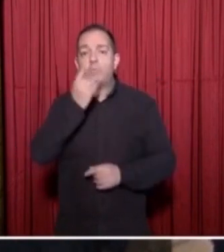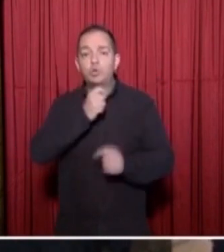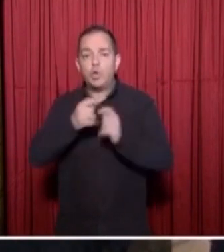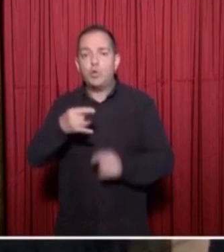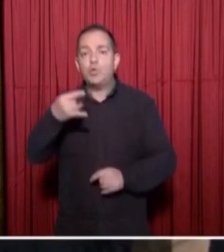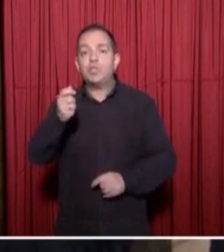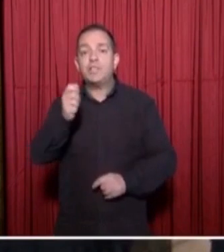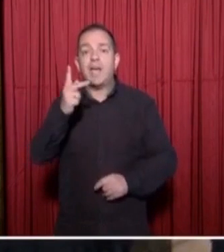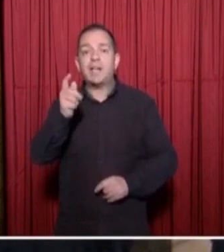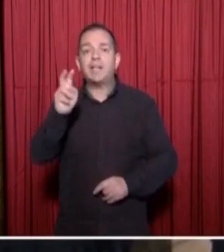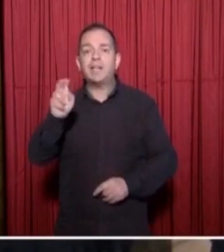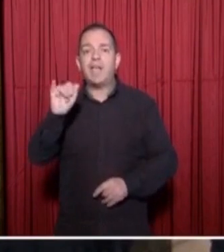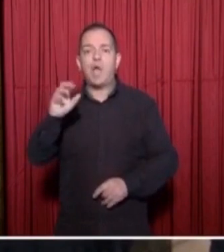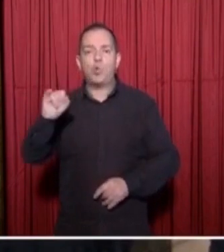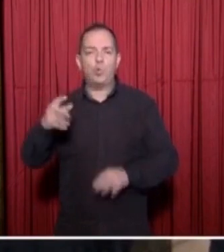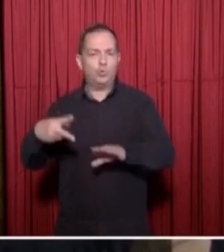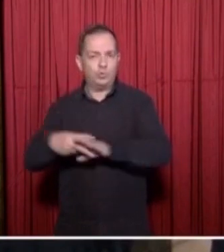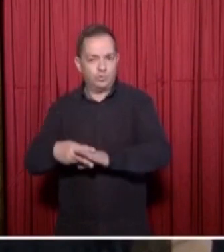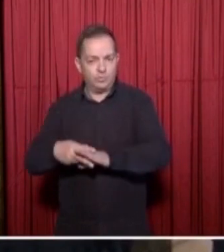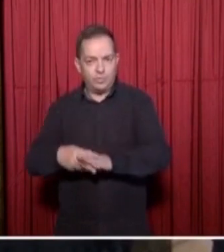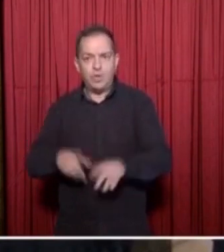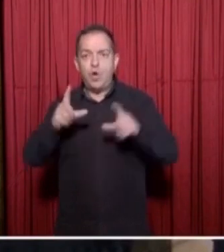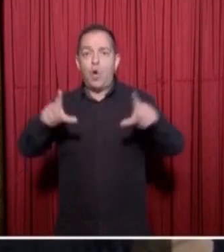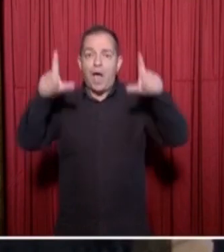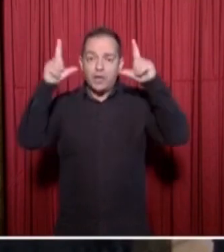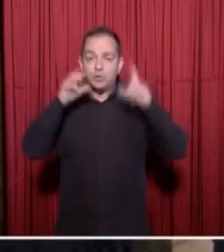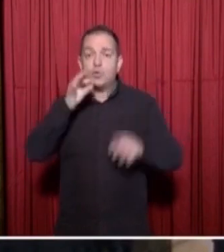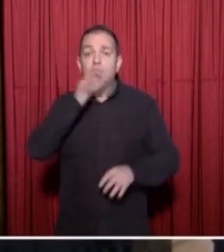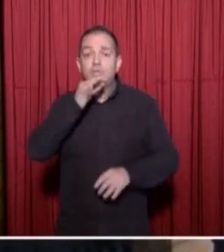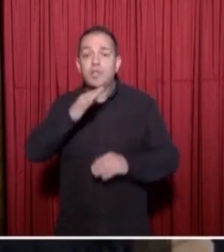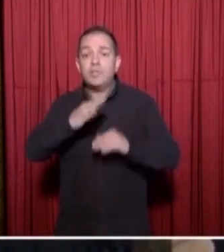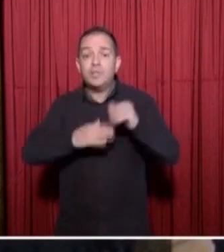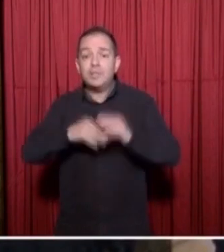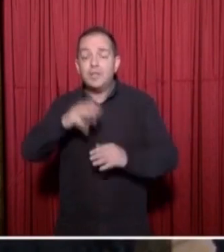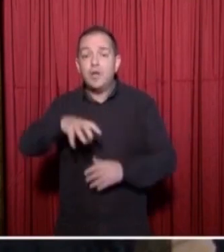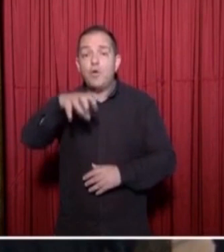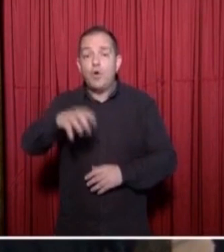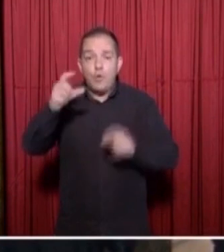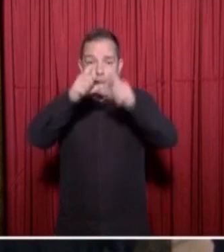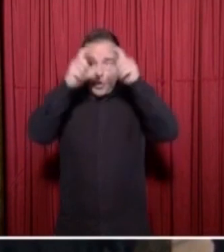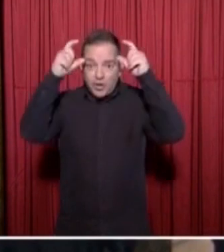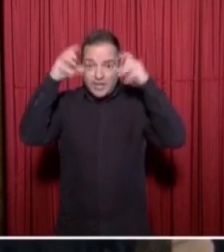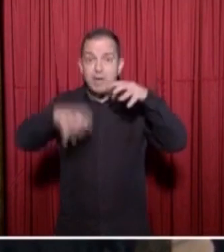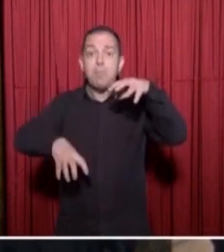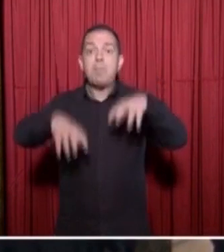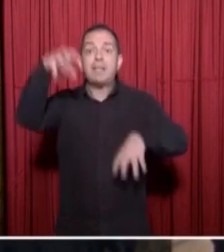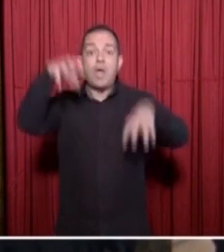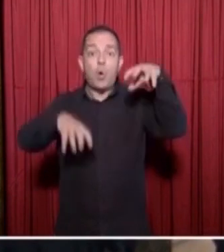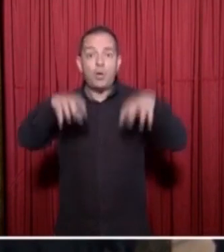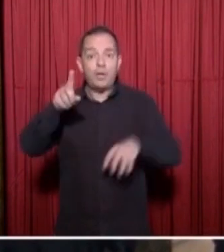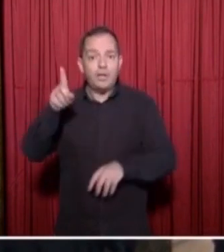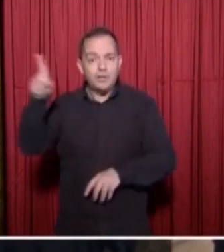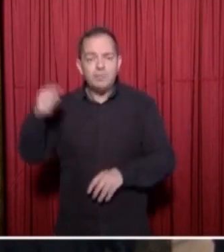Ζακχαίου, τη αυτή ημέρα Όσιος Αθανάσιος Σοκτήσας την Μονήν του Μετεώρου εν Θεσσαλία,